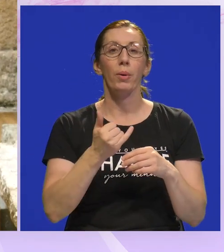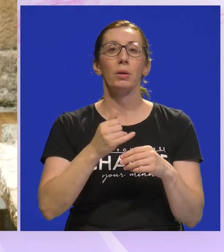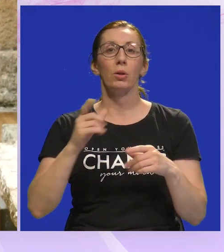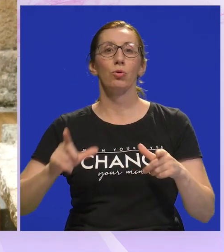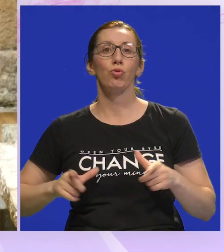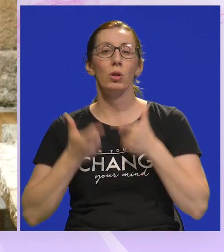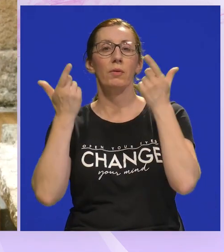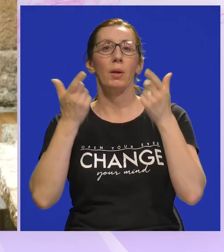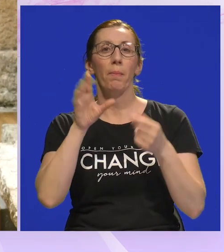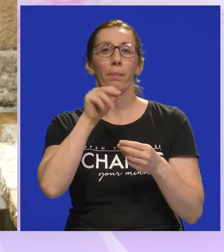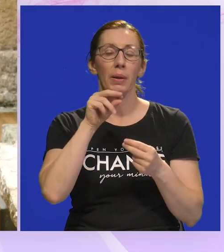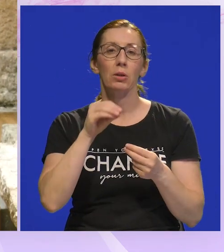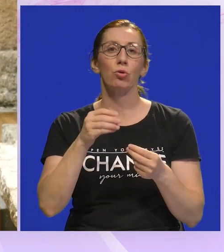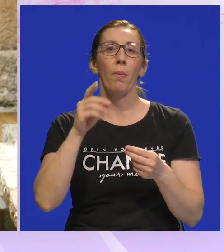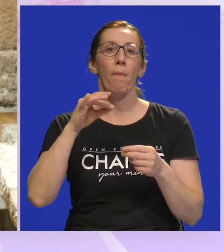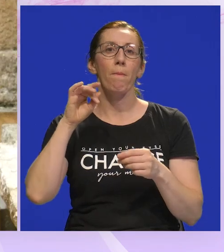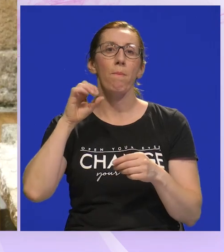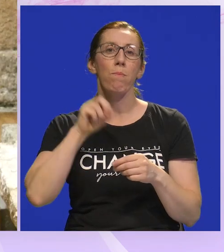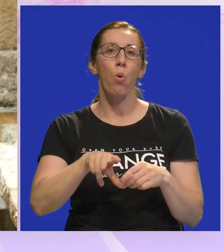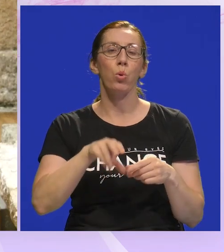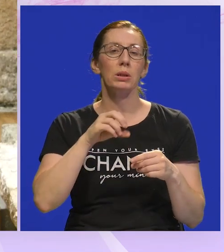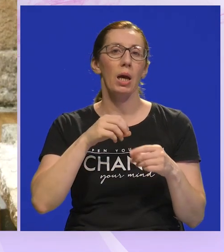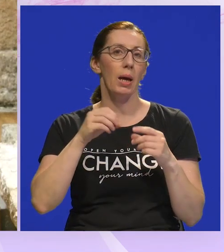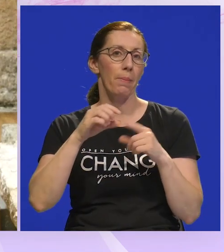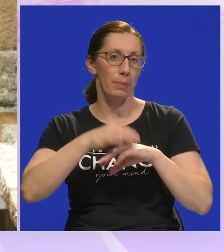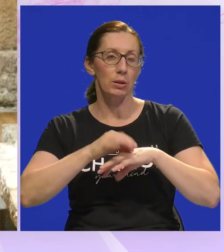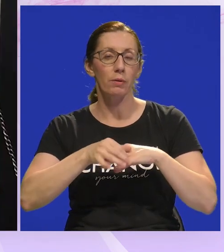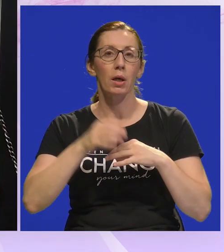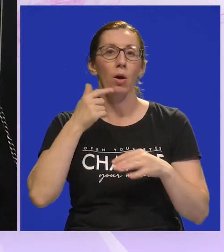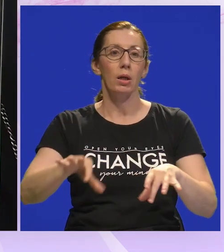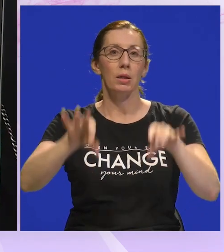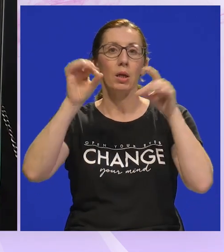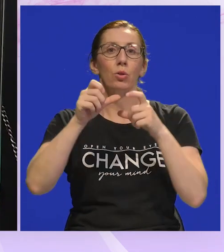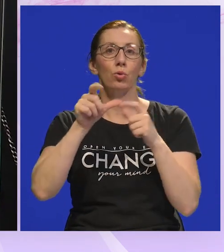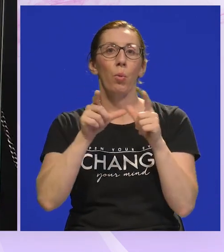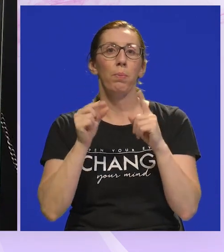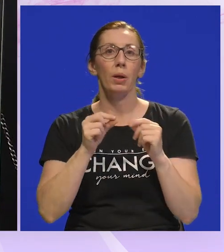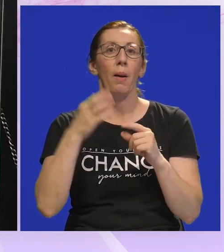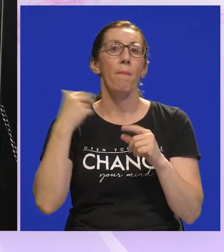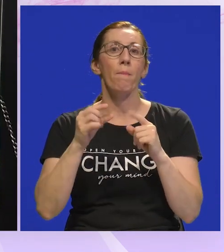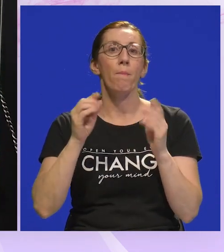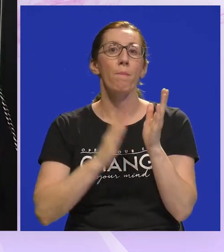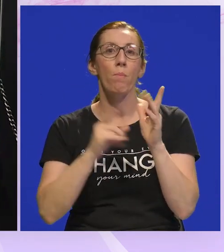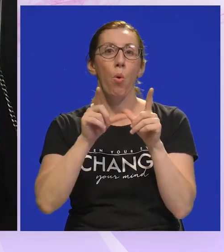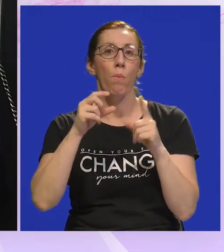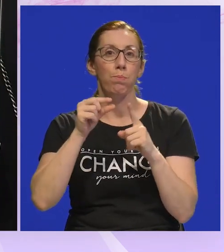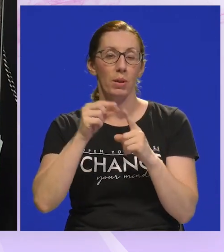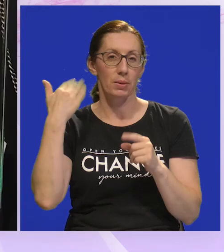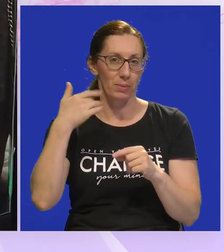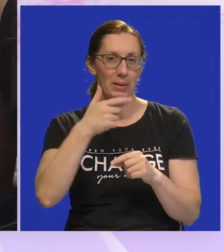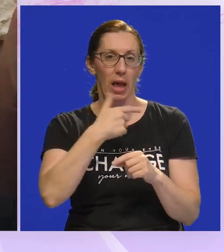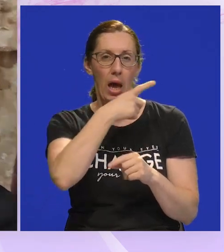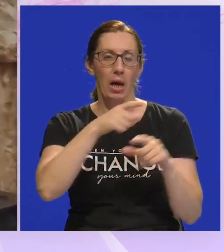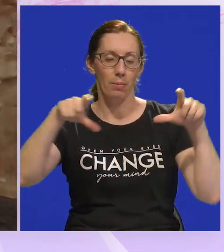ponovo oživili priču o pulskom prstenu zlatnom koji je nađen kod SUP-a, kod današnjeg MUP-a, u